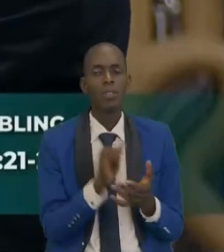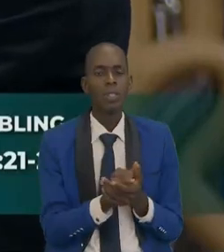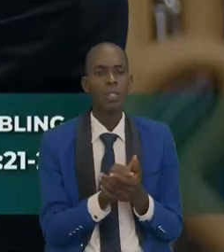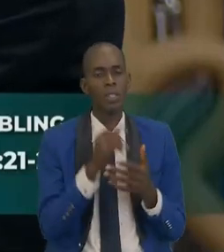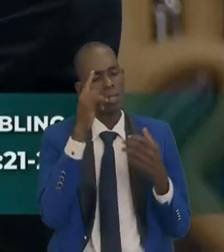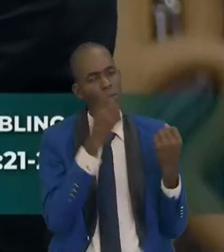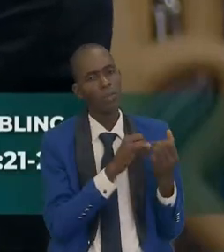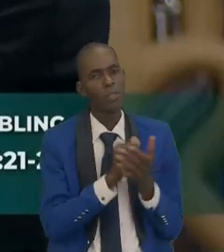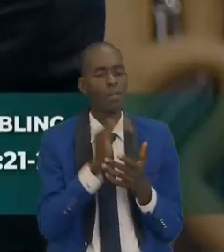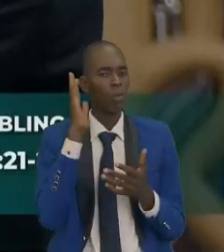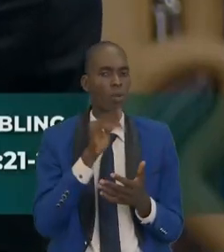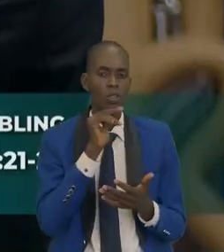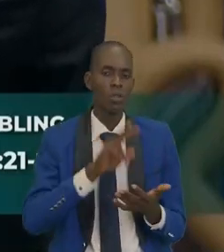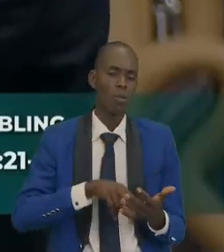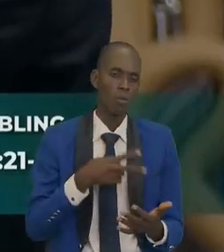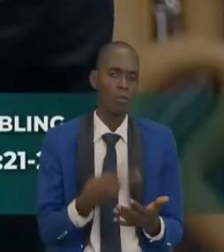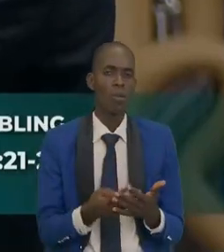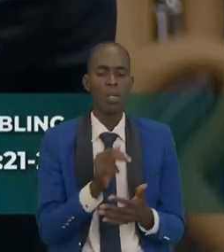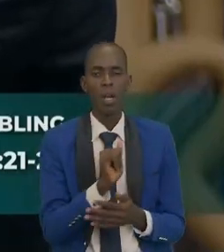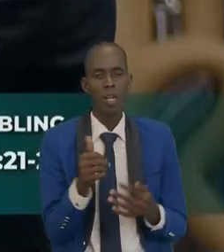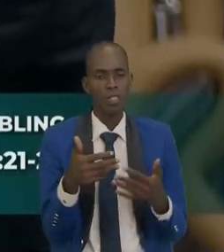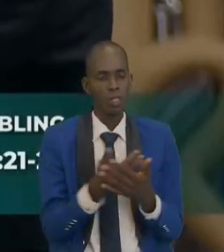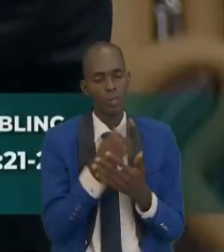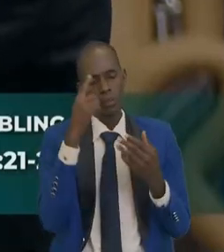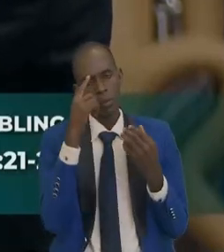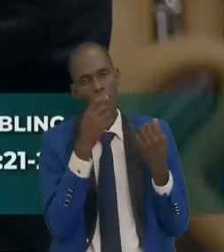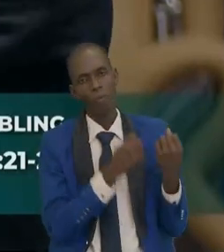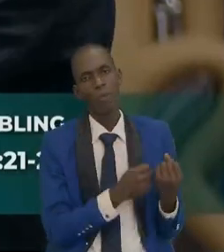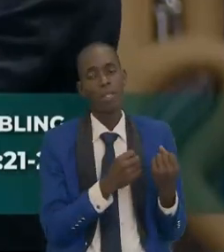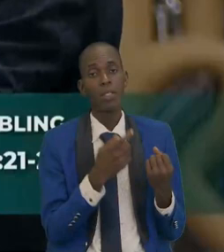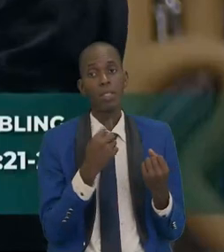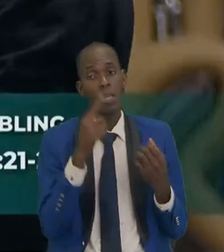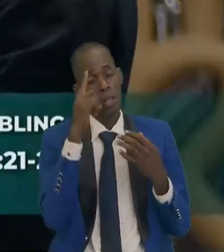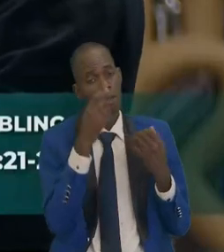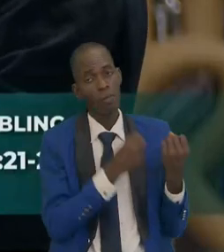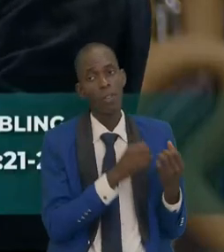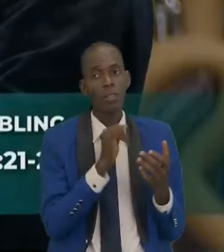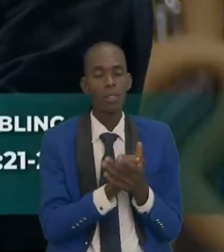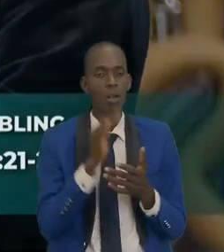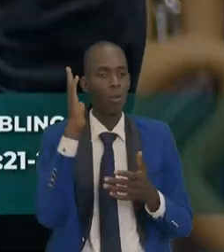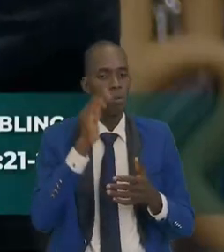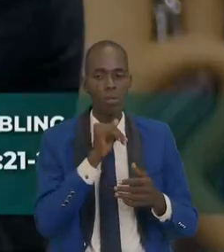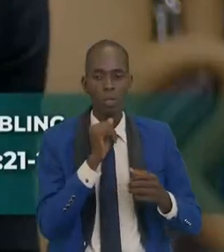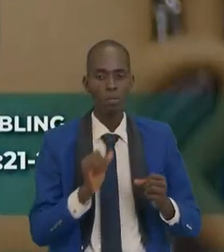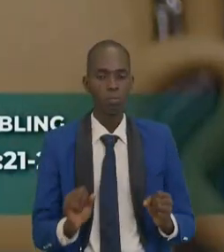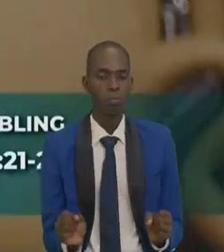la foi qui ne titube pas, une nouvelle foi, la foi qui ne tremble